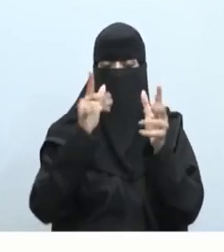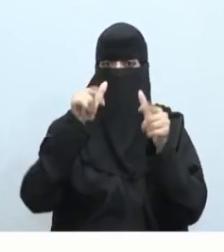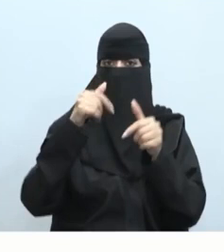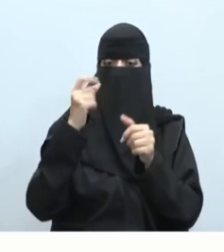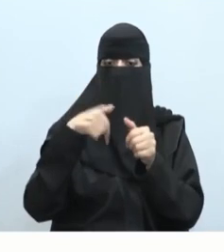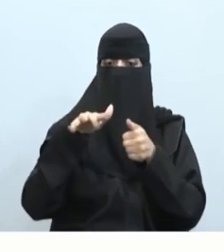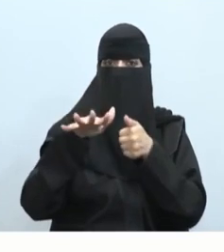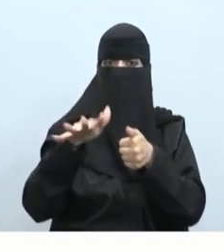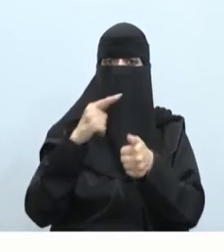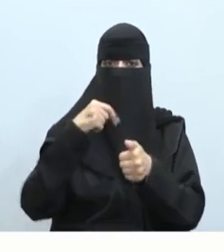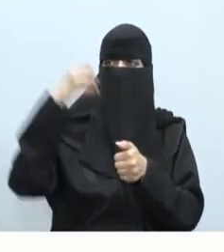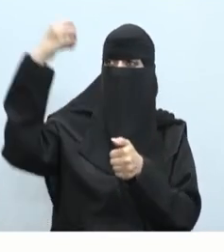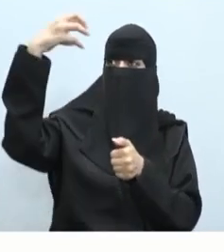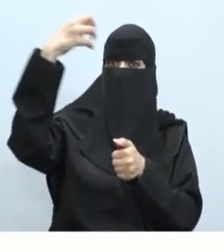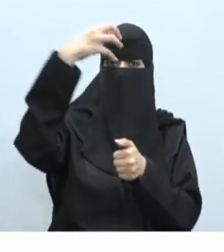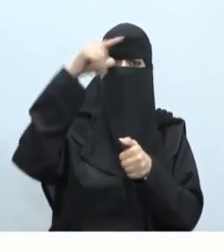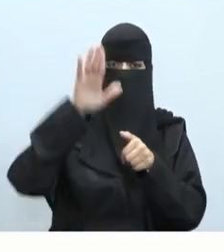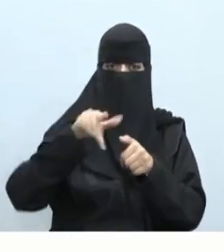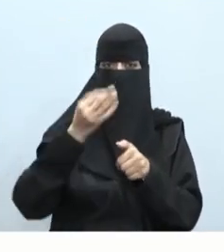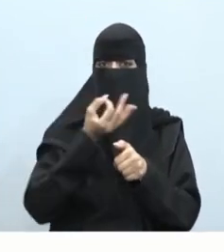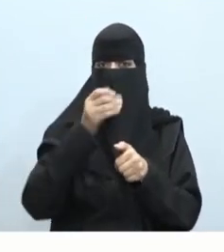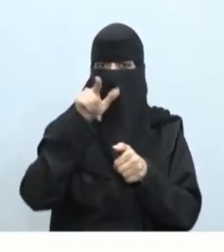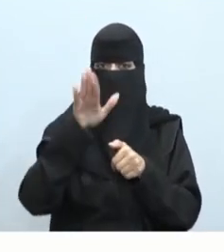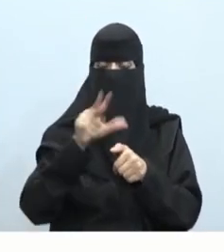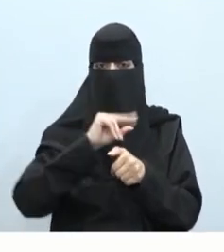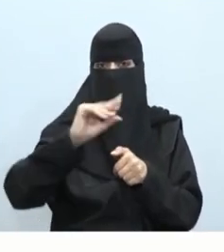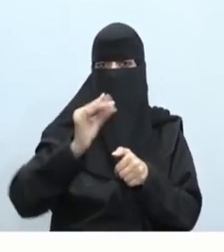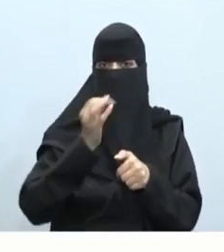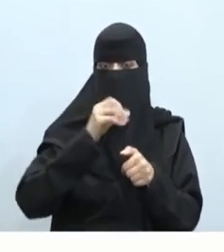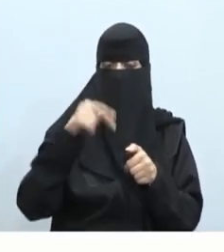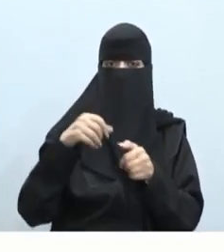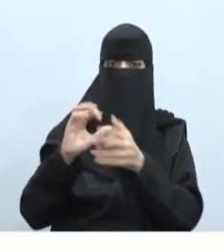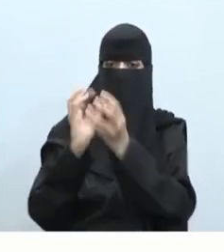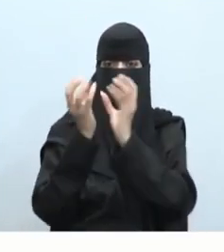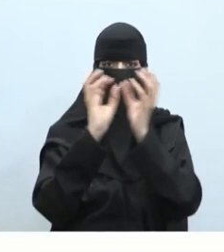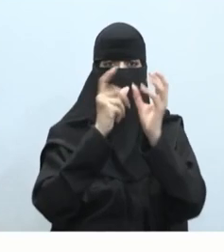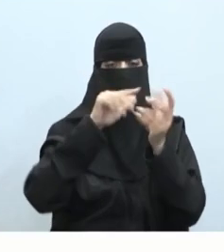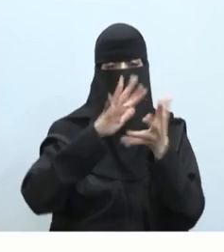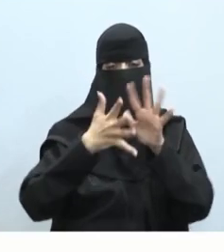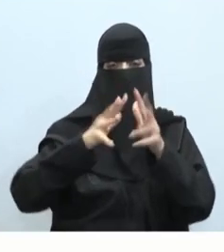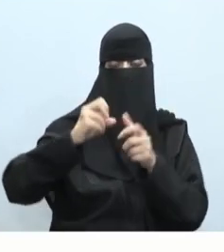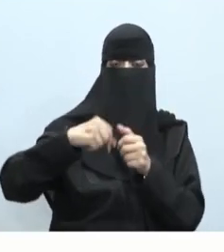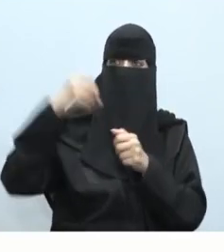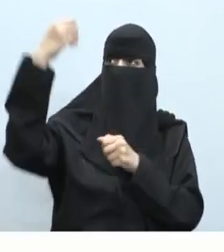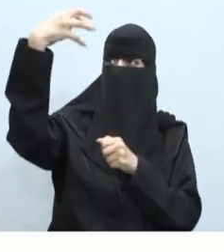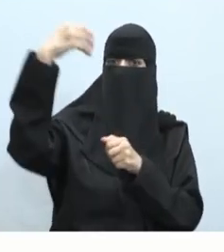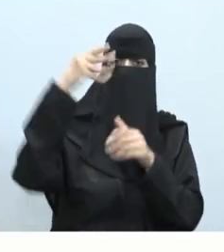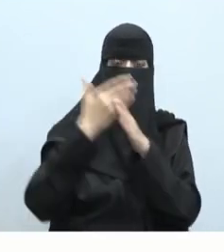ملايين الشموس وهي ذكرت كما ذكرت لكم اجرام شبه نجميه لانها